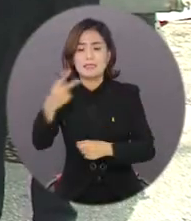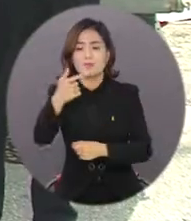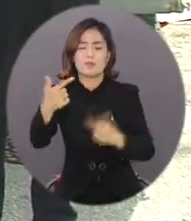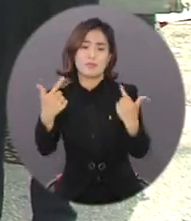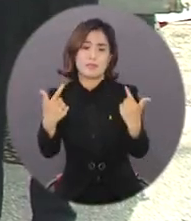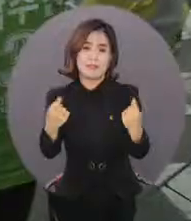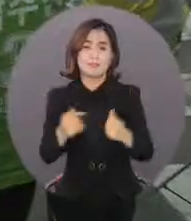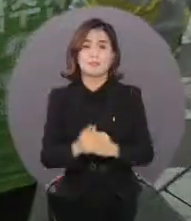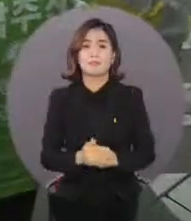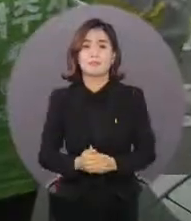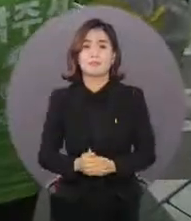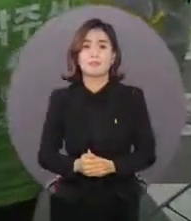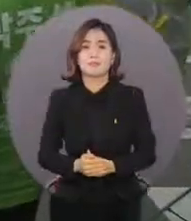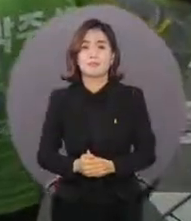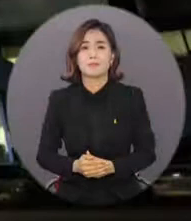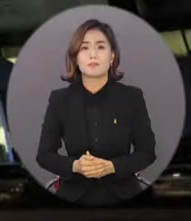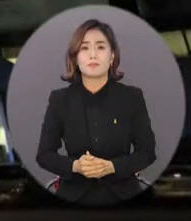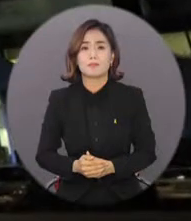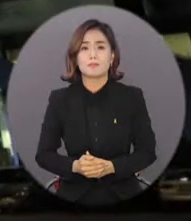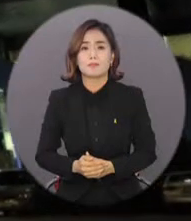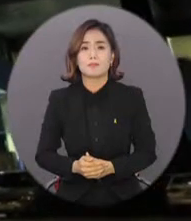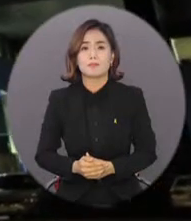때처럼 말입니다. MBC 뉴스 윤근수입니다.